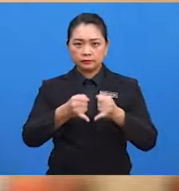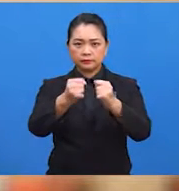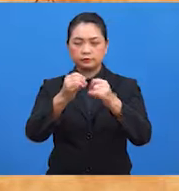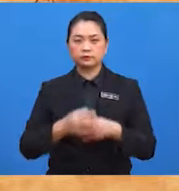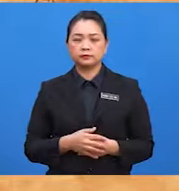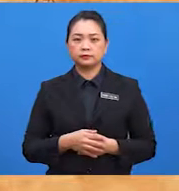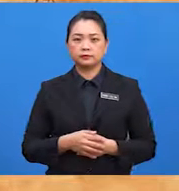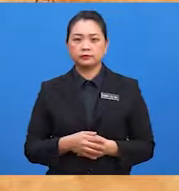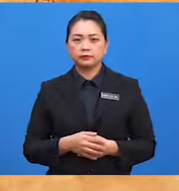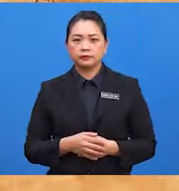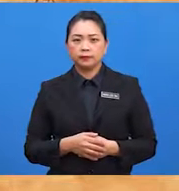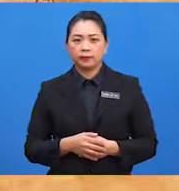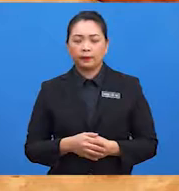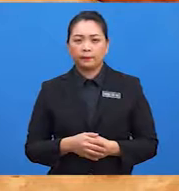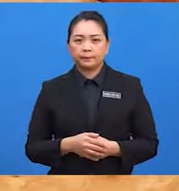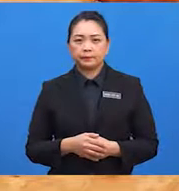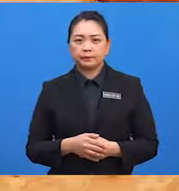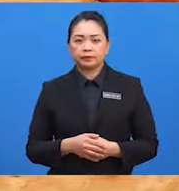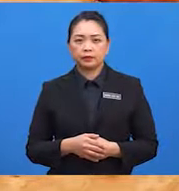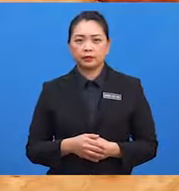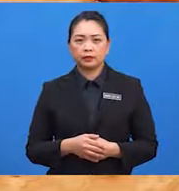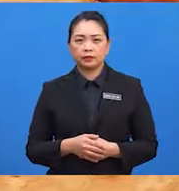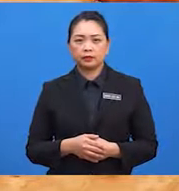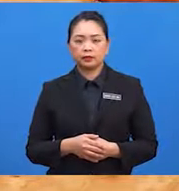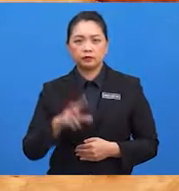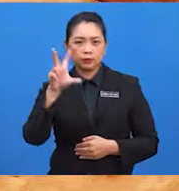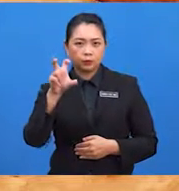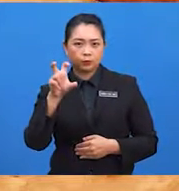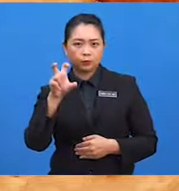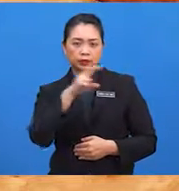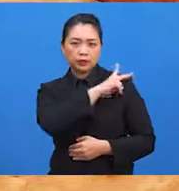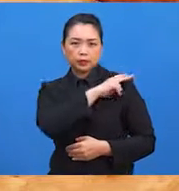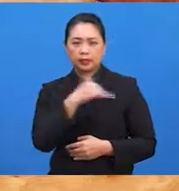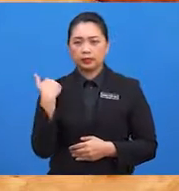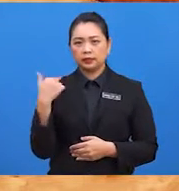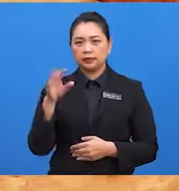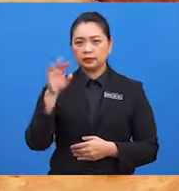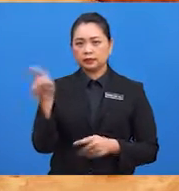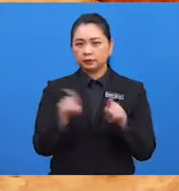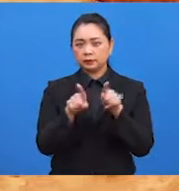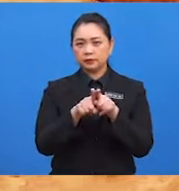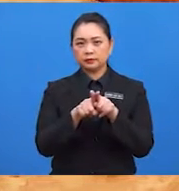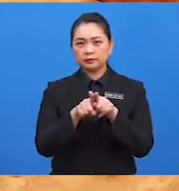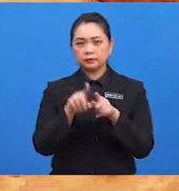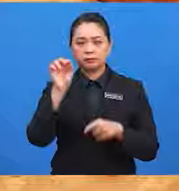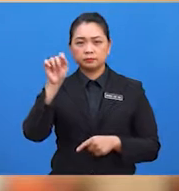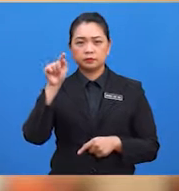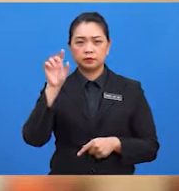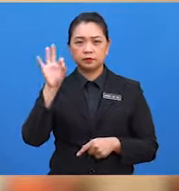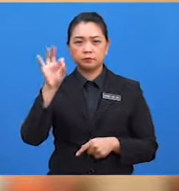30 kaki itu sepanjang mana? 30 kaki ialah bersamaan dengan 9.144